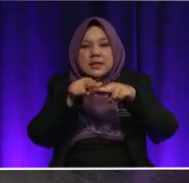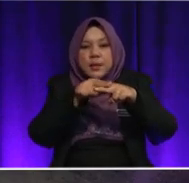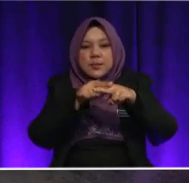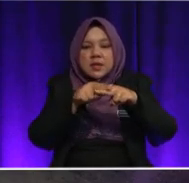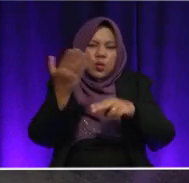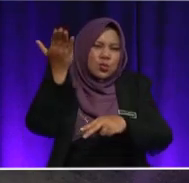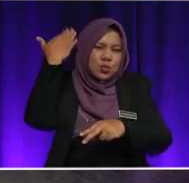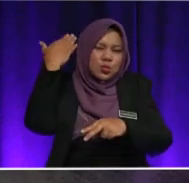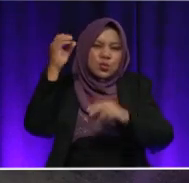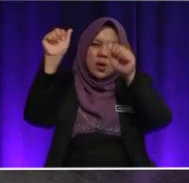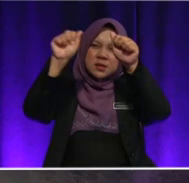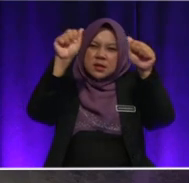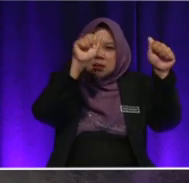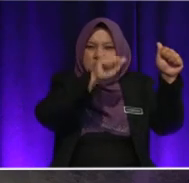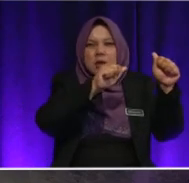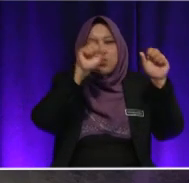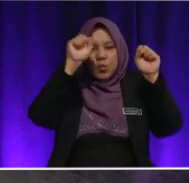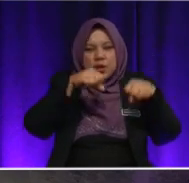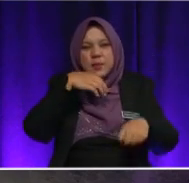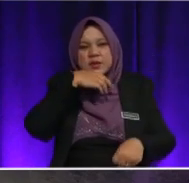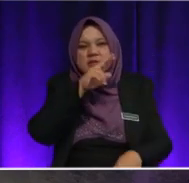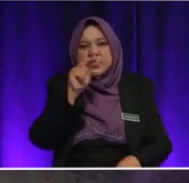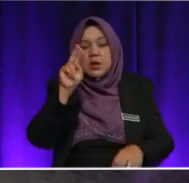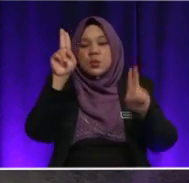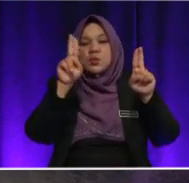itu akan mencemarkan udara